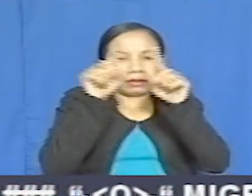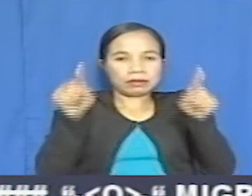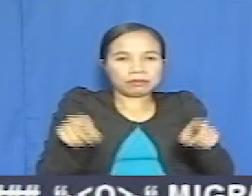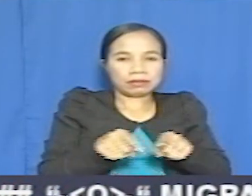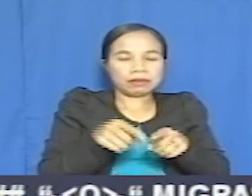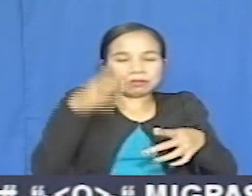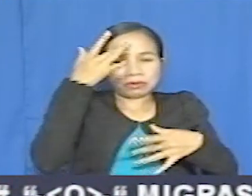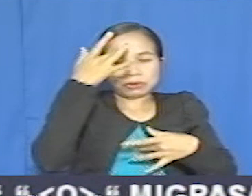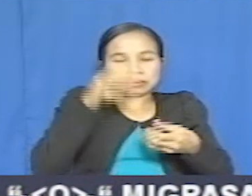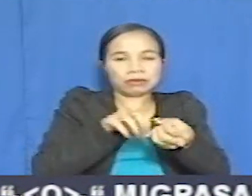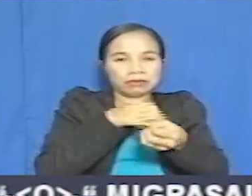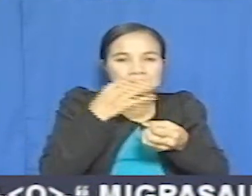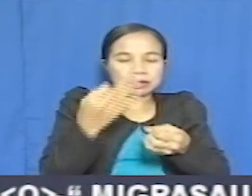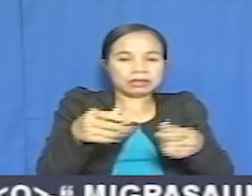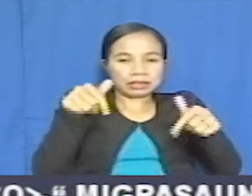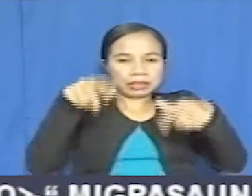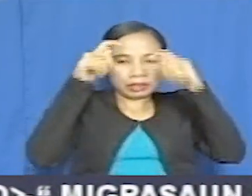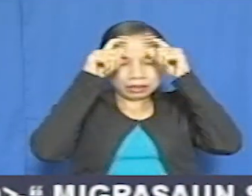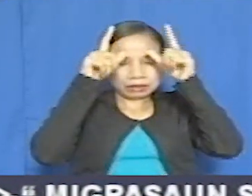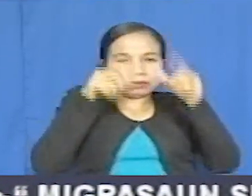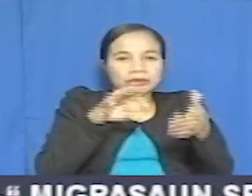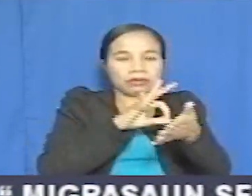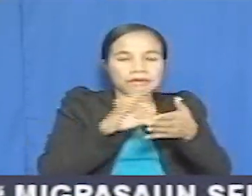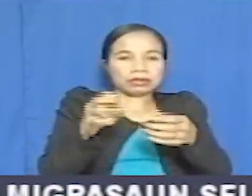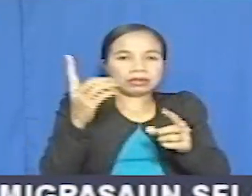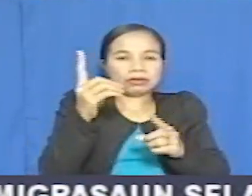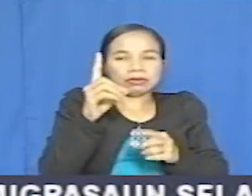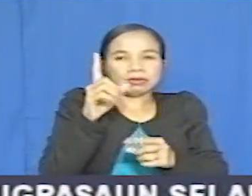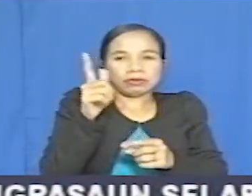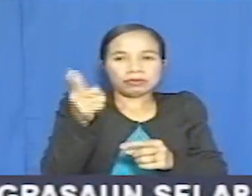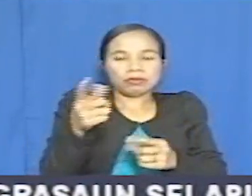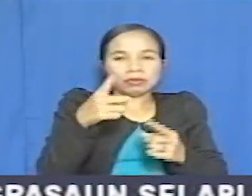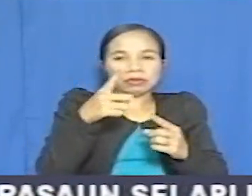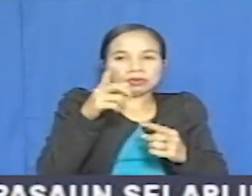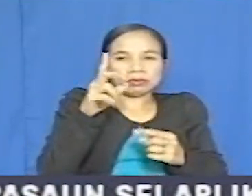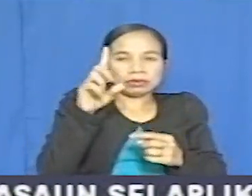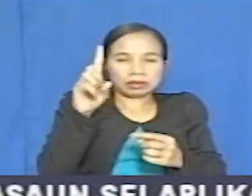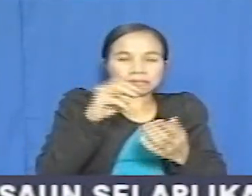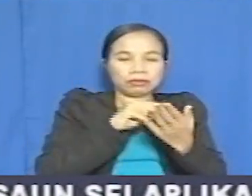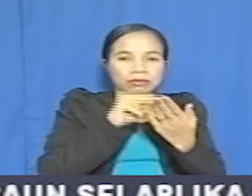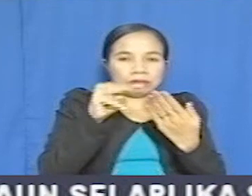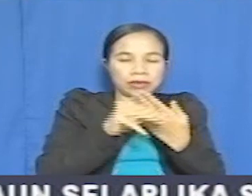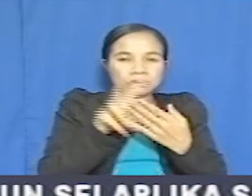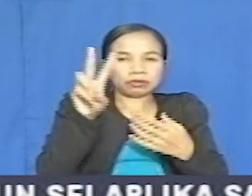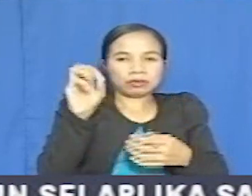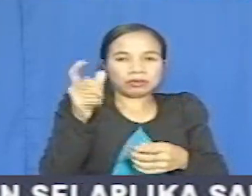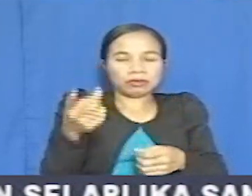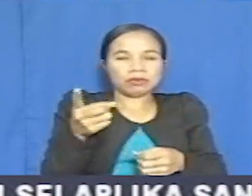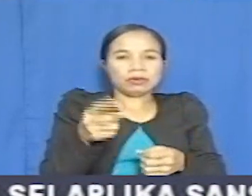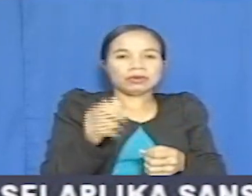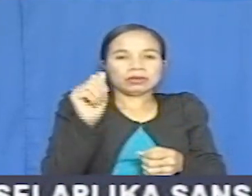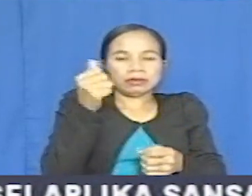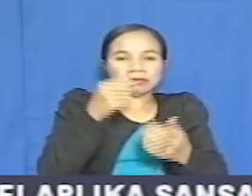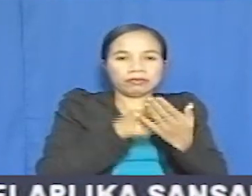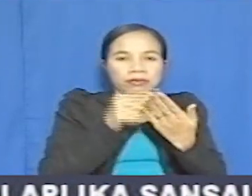evolução surto COVID-19 iha Timor-Leste, surahusi Ruanulu Resinida fulan março rihun rua Ruanulu, to'o loron sanulu